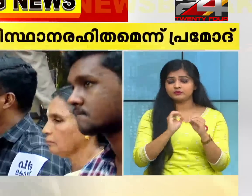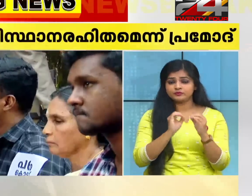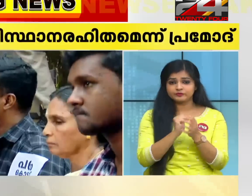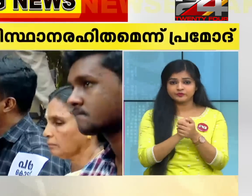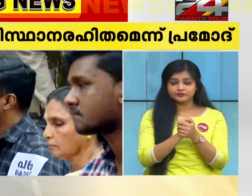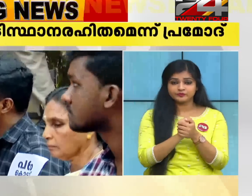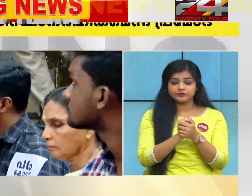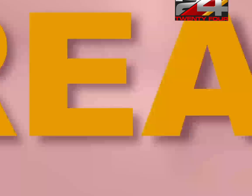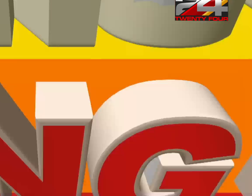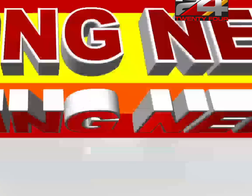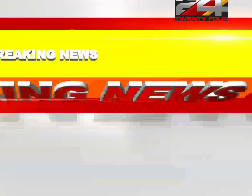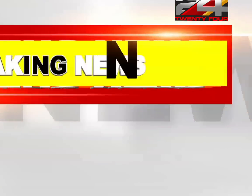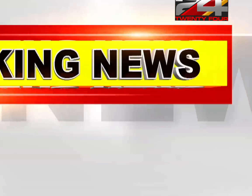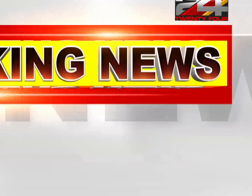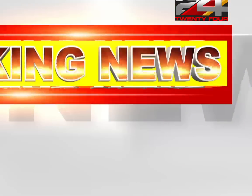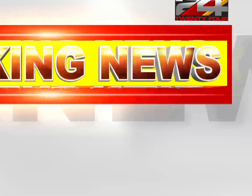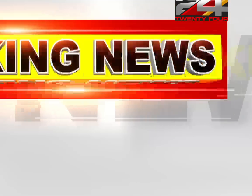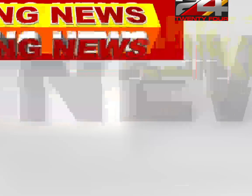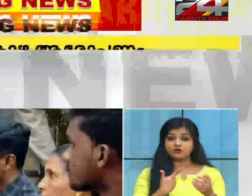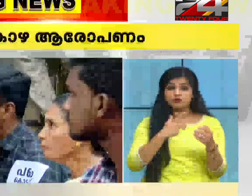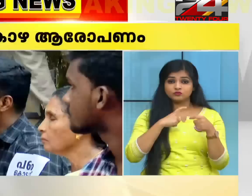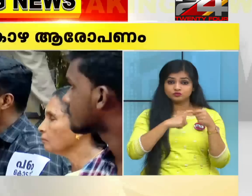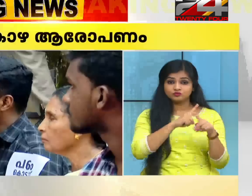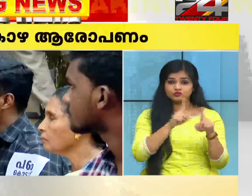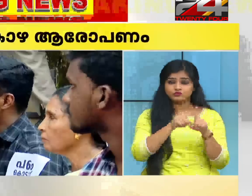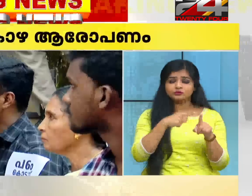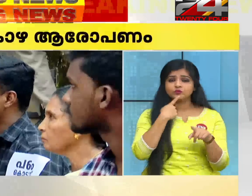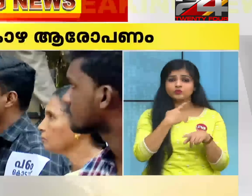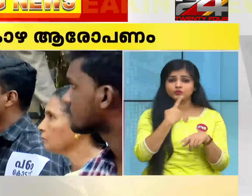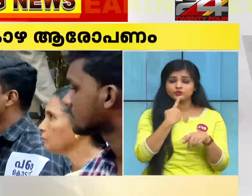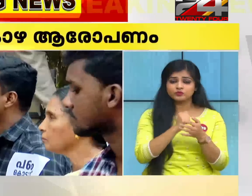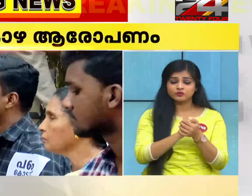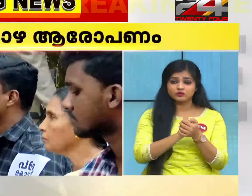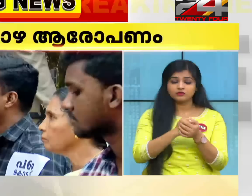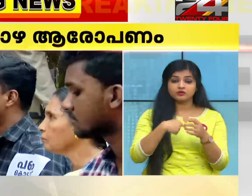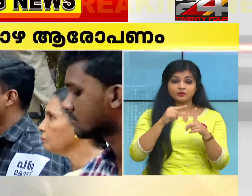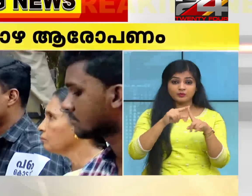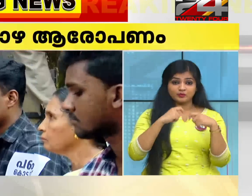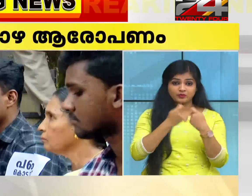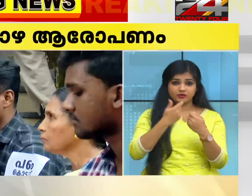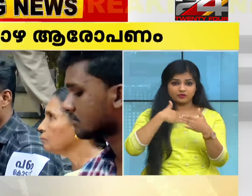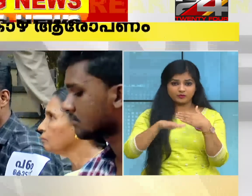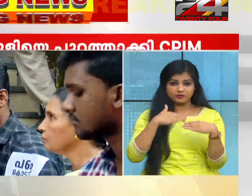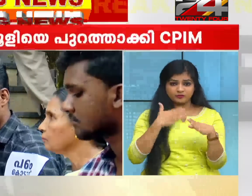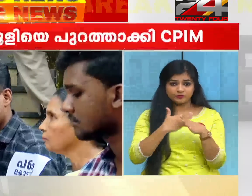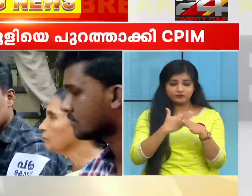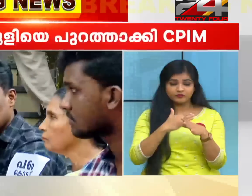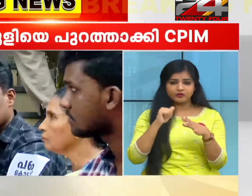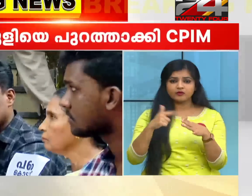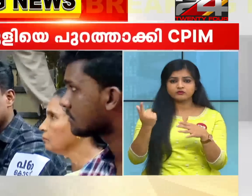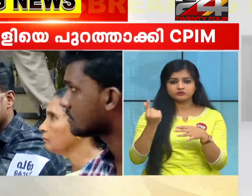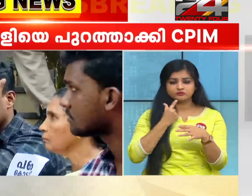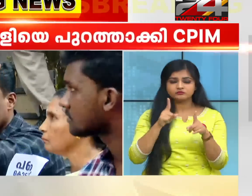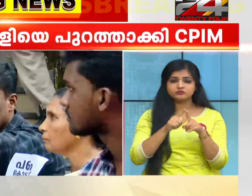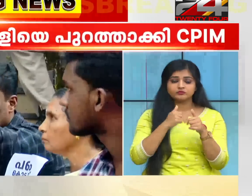ഇടപെടാൻ പോകേണ്ടതില്ല. അത് ബന്ധപ്പെട്ട ആൾക്കാർ പറയല്ലോ. ഞാൻ നിൽക്കുന്ന ഒരു സിസ്റ്റത്തിലല്ലേ. പരസ്യ പ്രതികരണം വേണ്ടെന്ന്